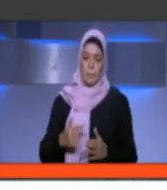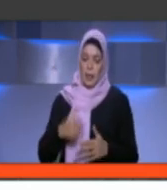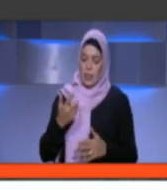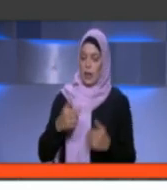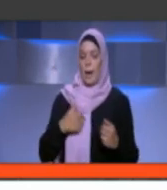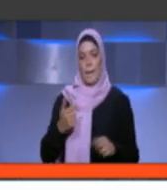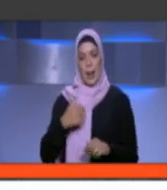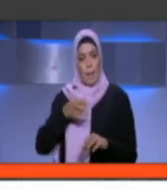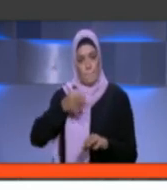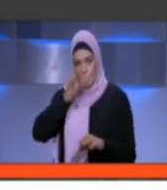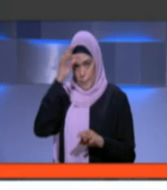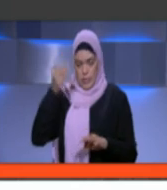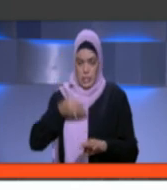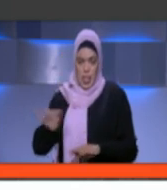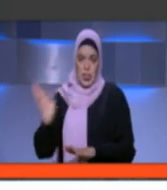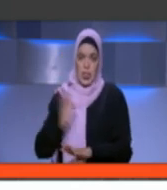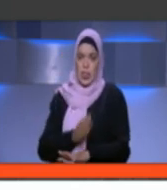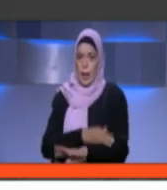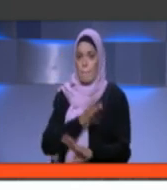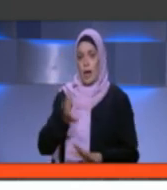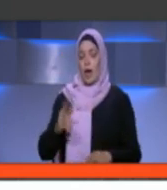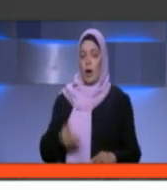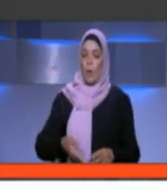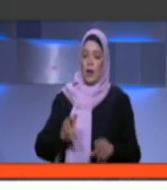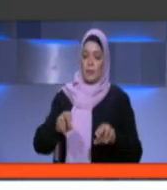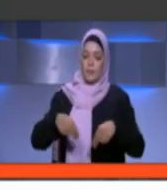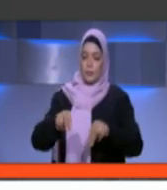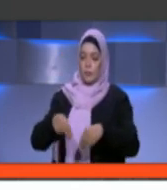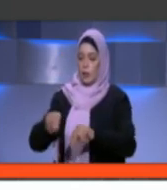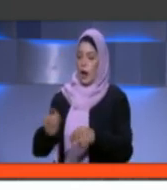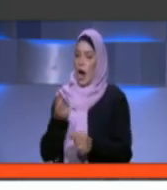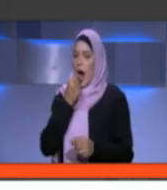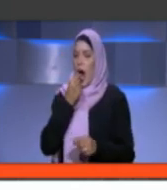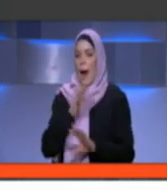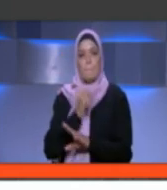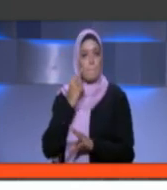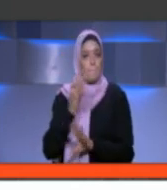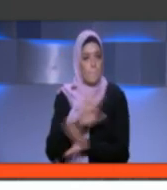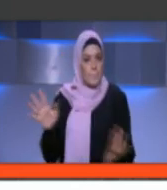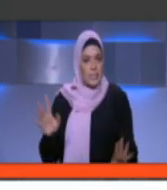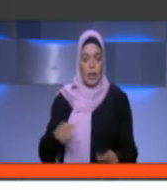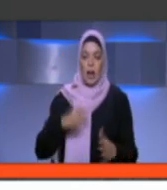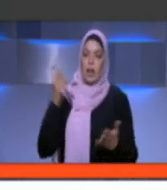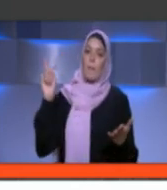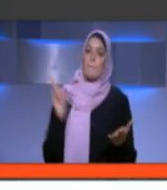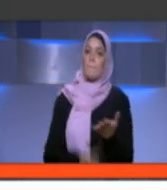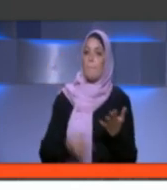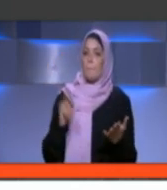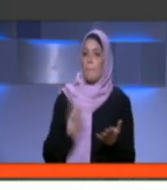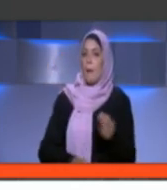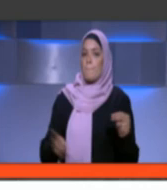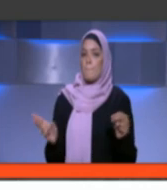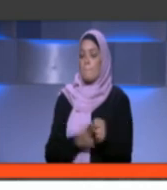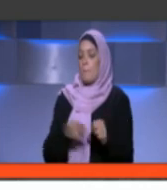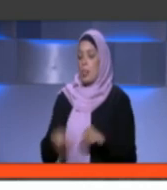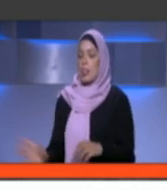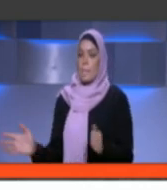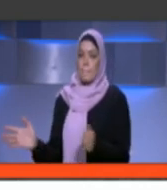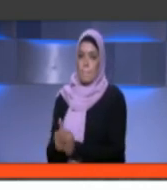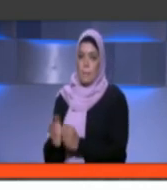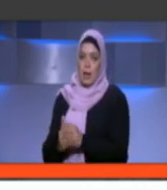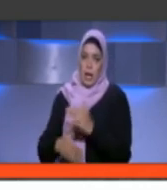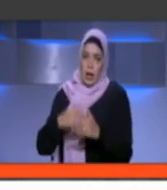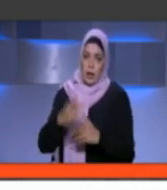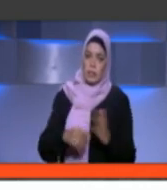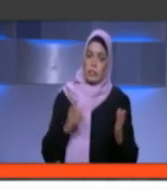بالمرض أو بزيارة طبيب أو بشراء أطعمة. فالمستويات الآن وصلت إلى مخاوف